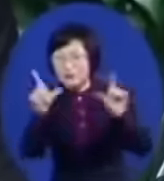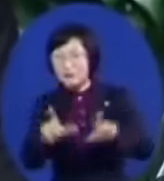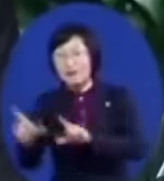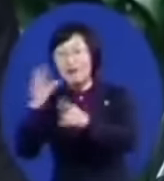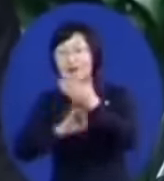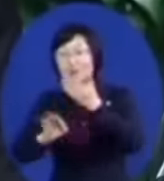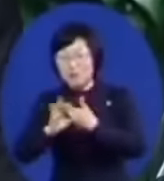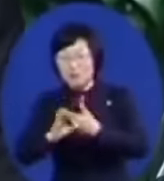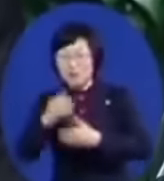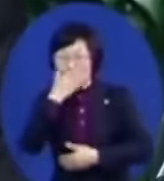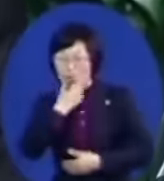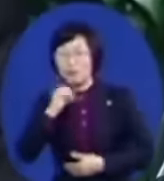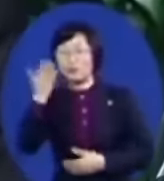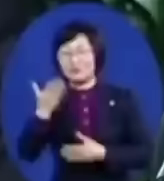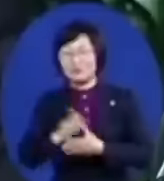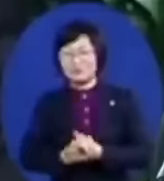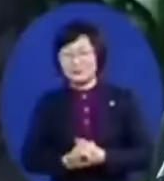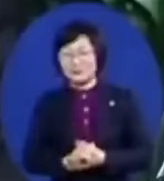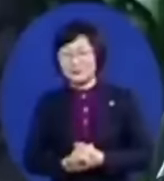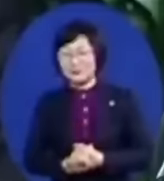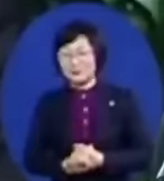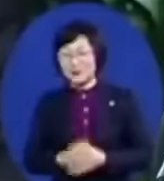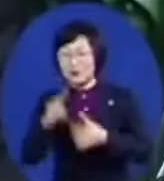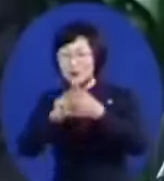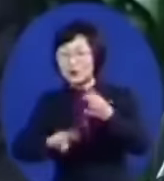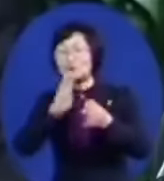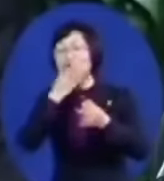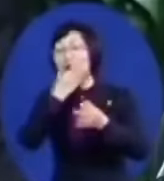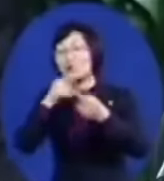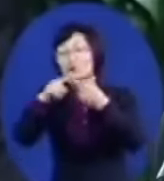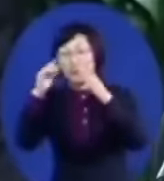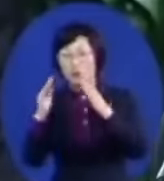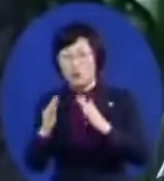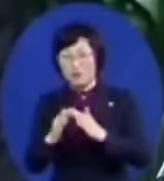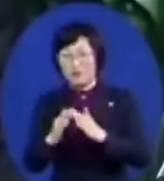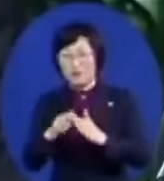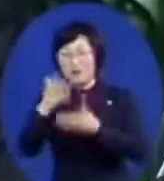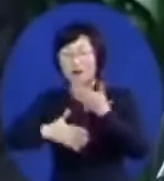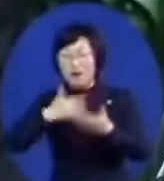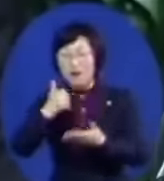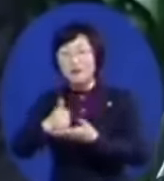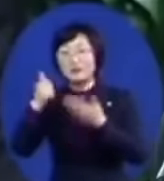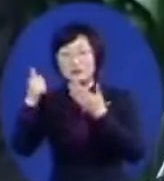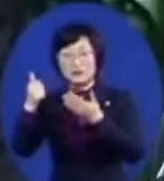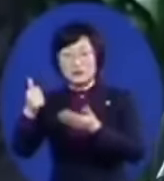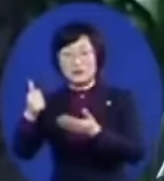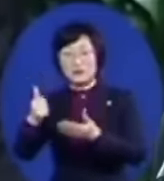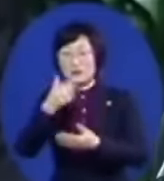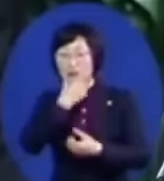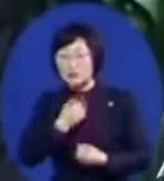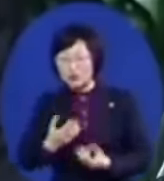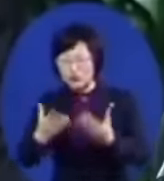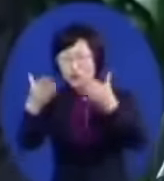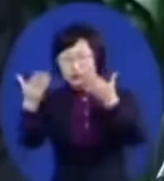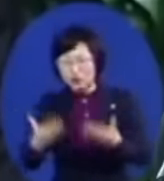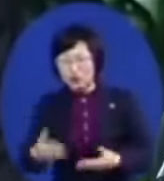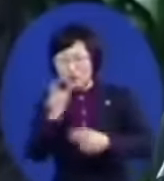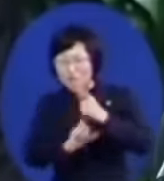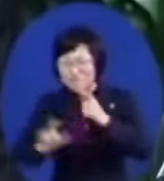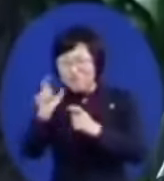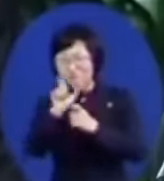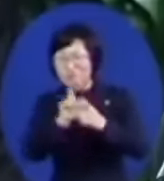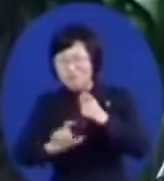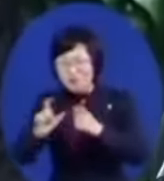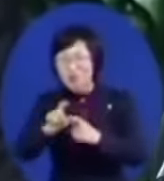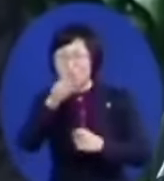좋습니다. 우리 여의도 순복음교회는 하나님께서 축복을 해 주시면 주실수록 더욱